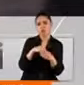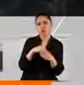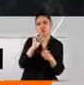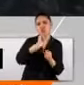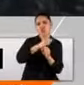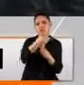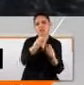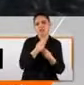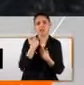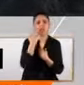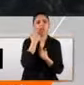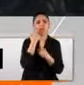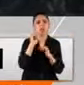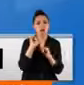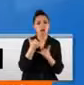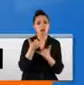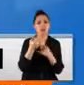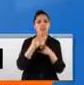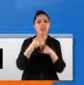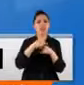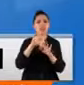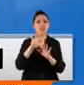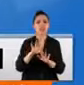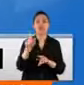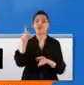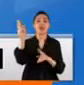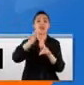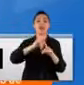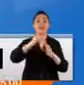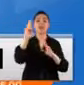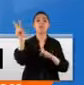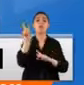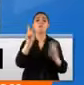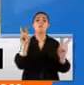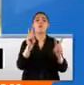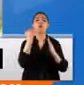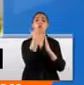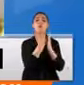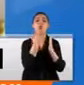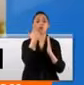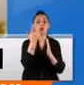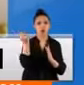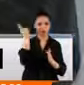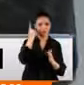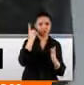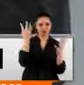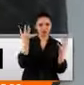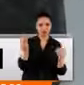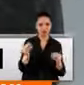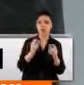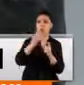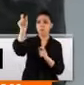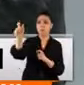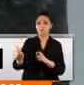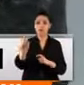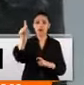kaldım. Yanağım ağrıyor ve iz kalacak. Katıldığı moda programıyla tanınan Bahar Candan bu kez hastanelik oldu. Bahar Candan'ı